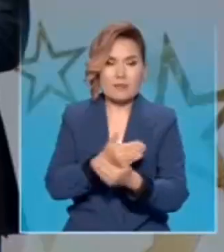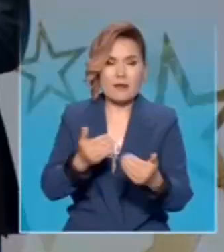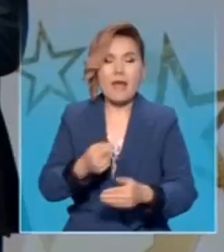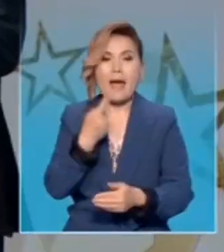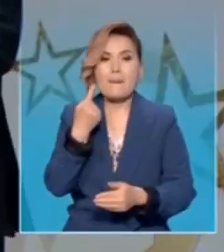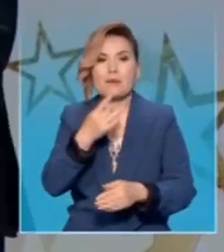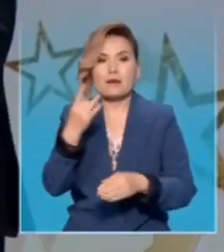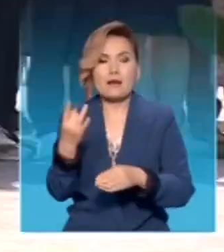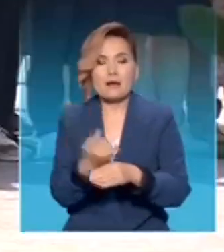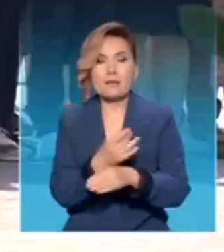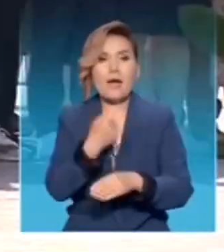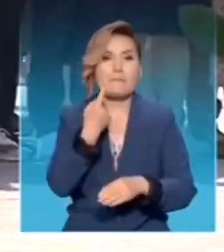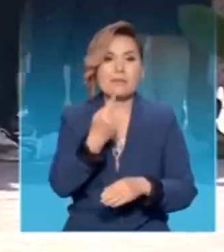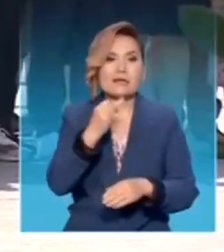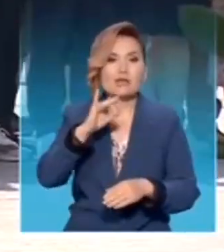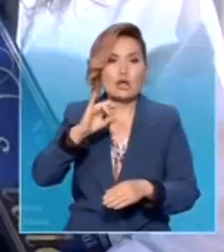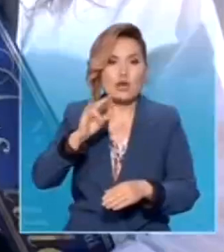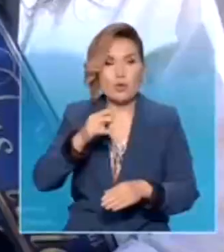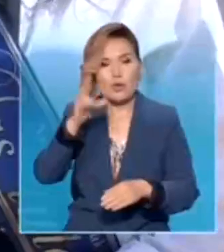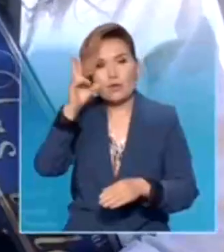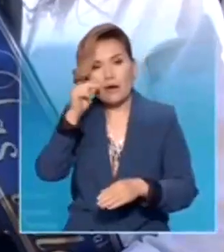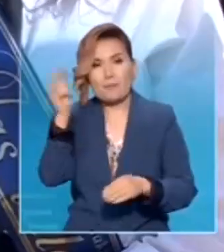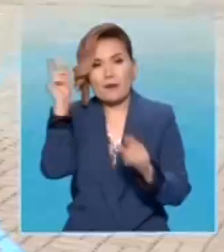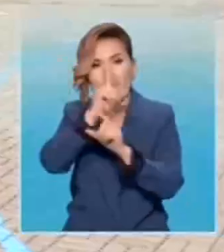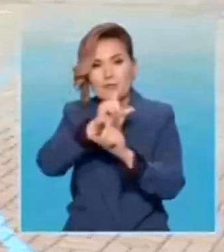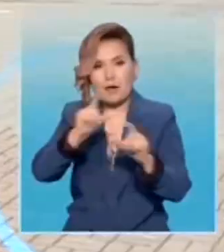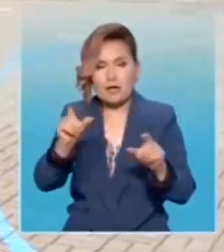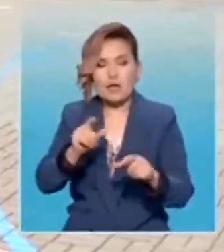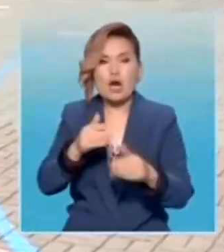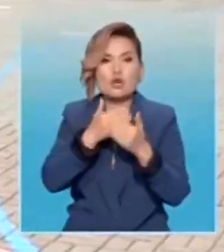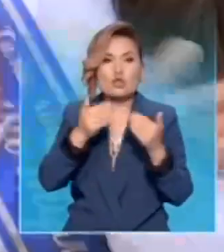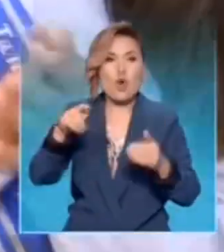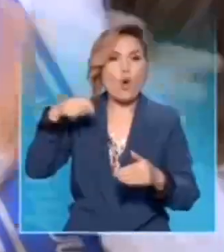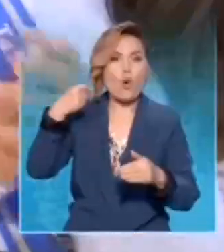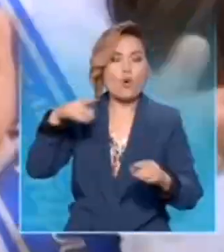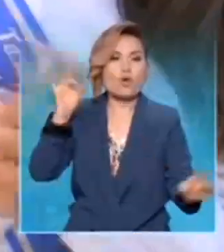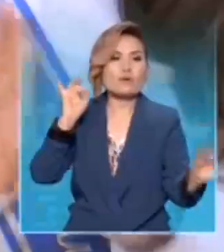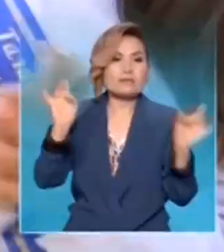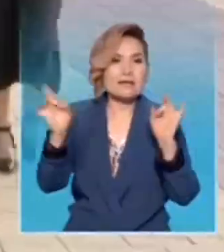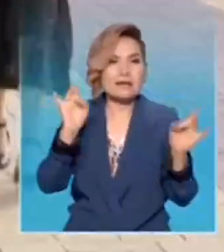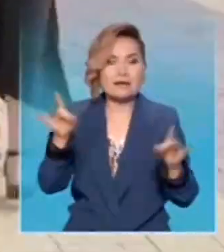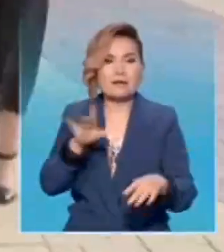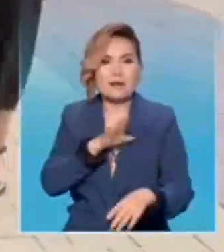Бірінші рет, бірінші маусымда бүгін ел мектептерінде соңғы қоңырау сыңғырлады.